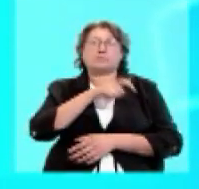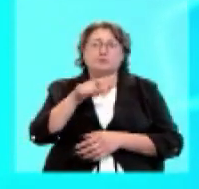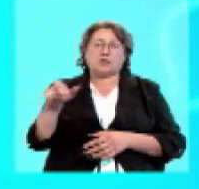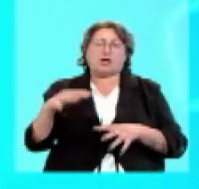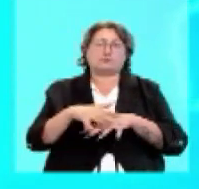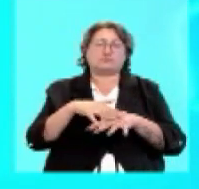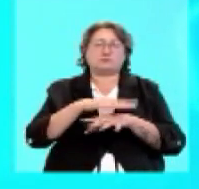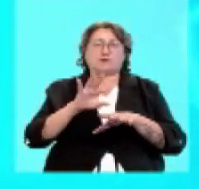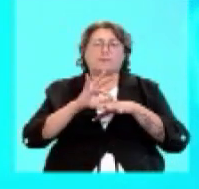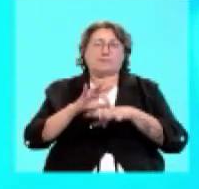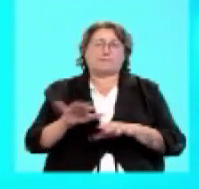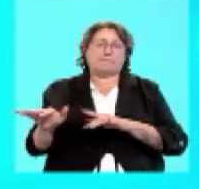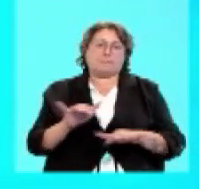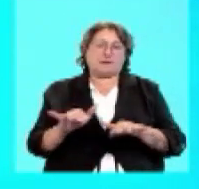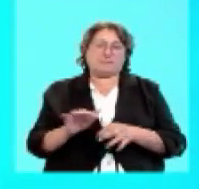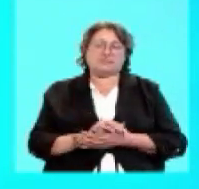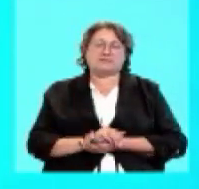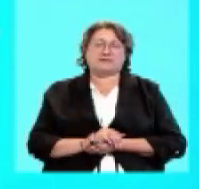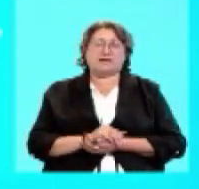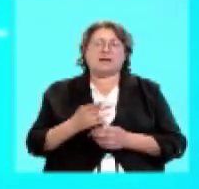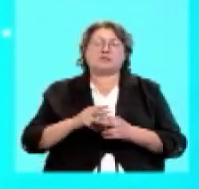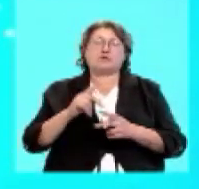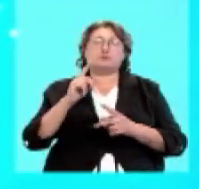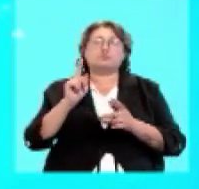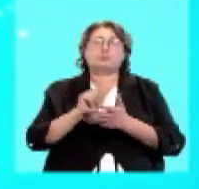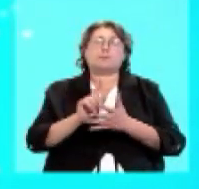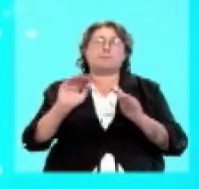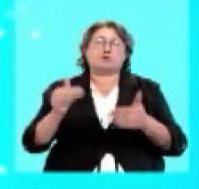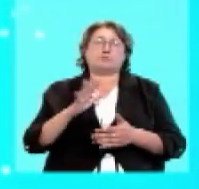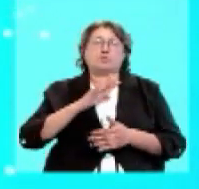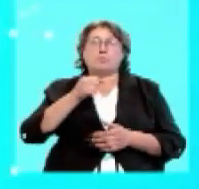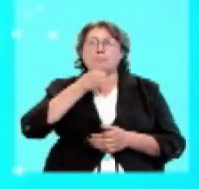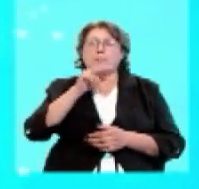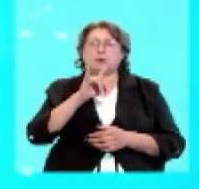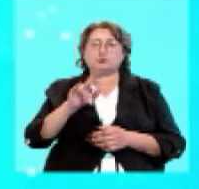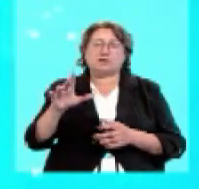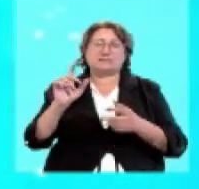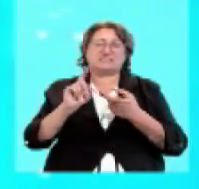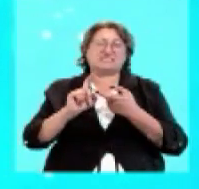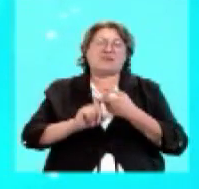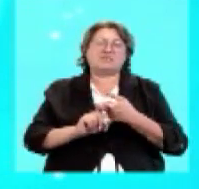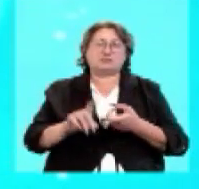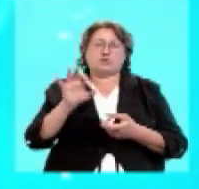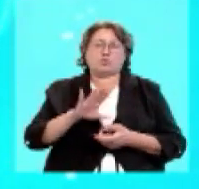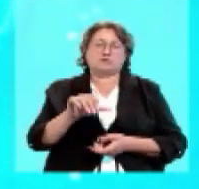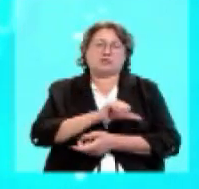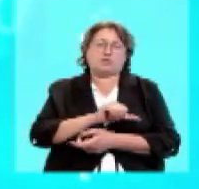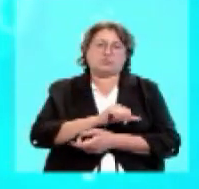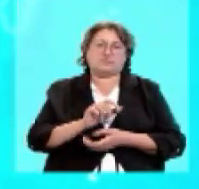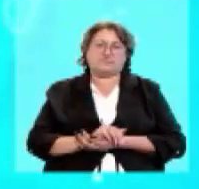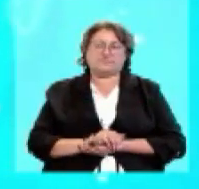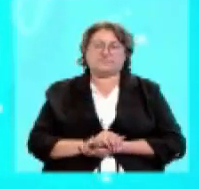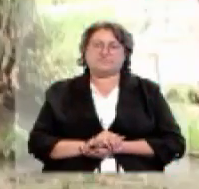және қоғам белсенділері де жұмылдырылды. Бұндай шараға соңғы кезде жас өспірімдердің синтетикалық улы затқа әуестігі түрткі болып